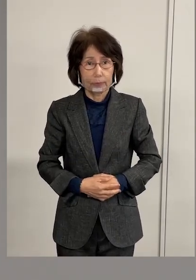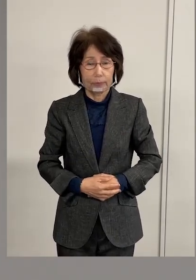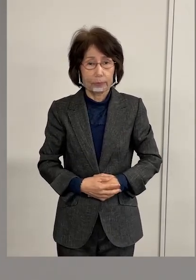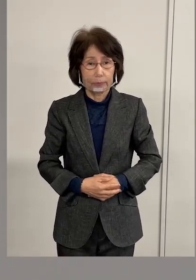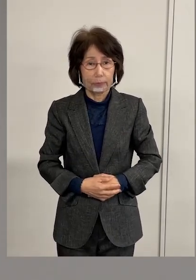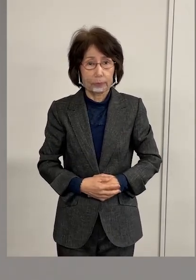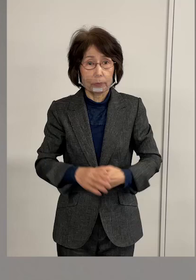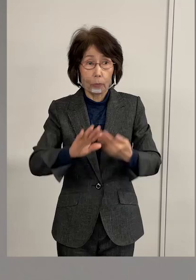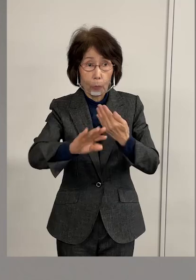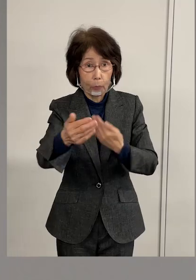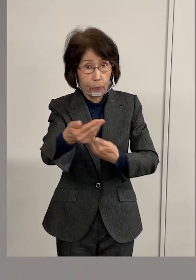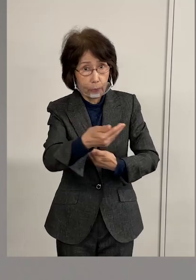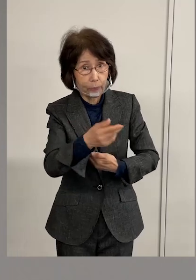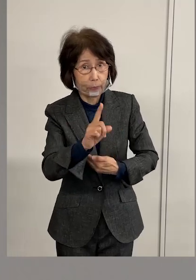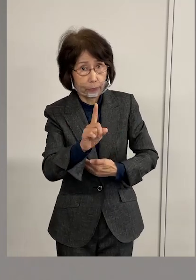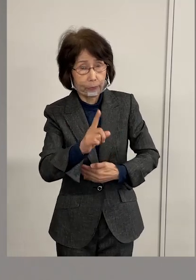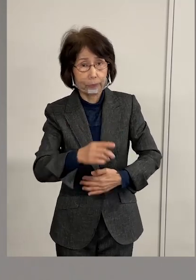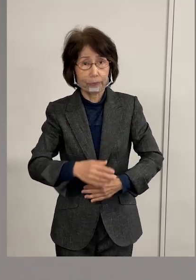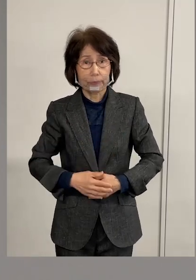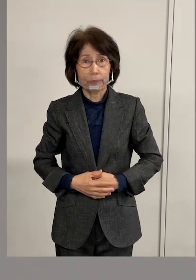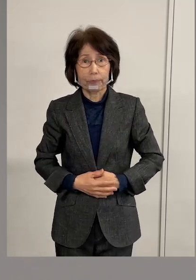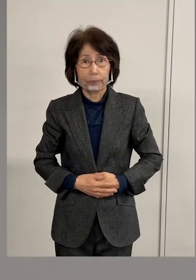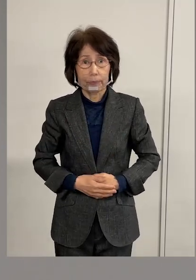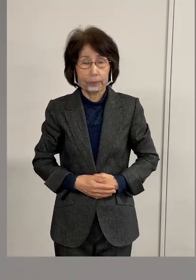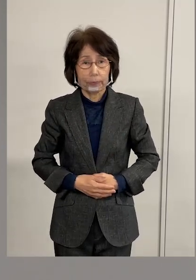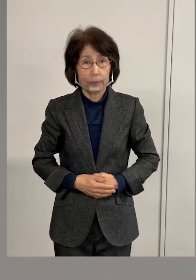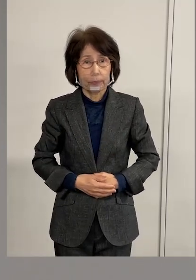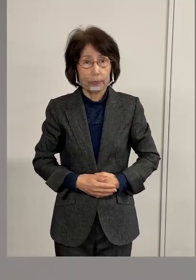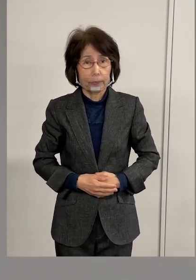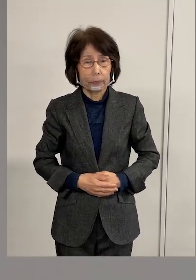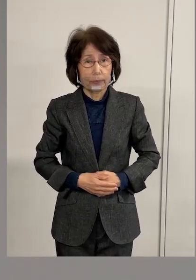はい、その他ご質問はございませんか。